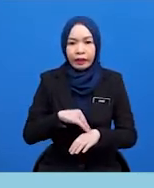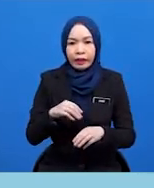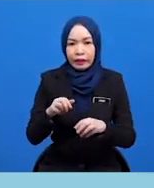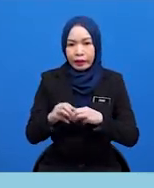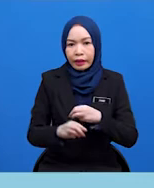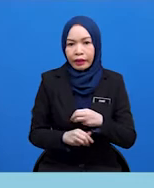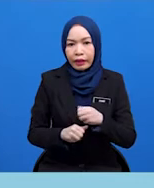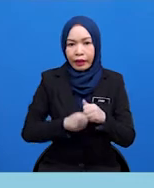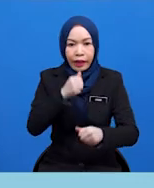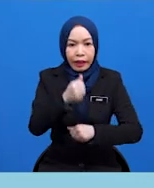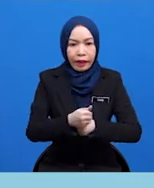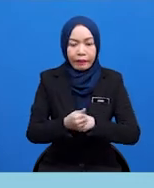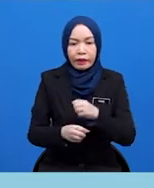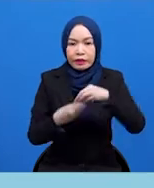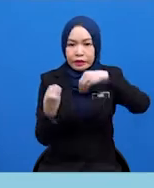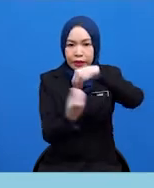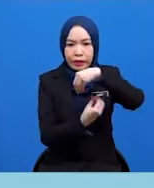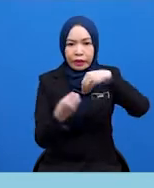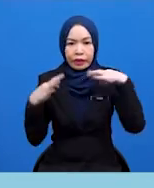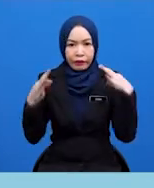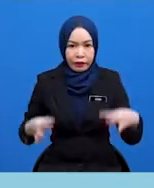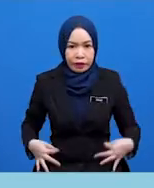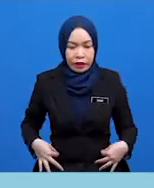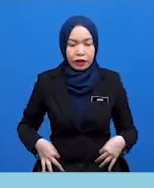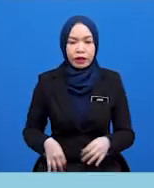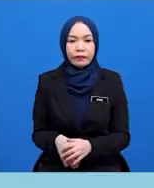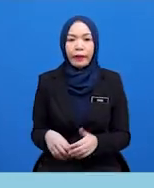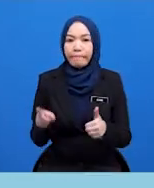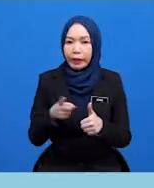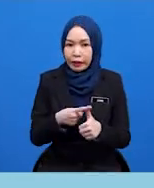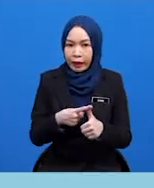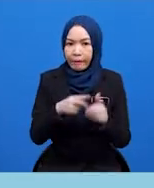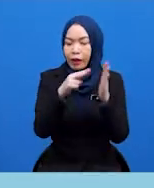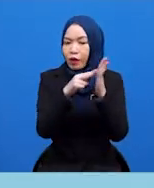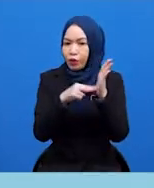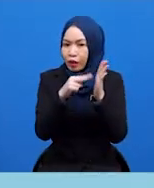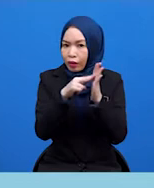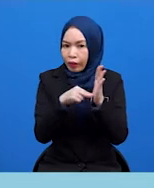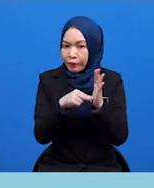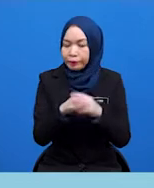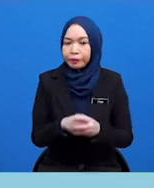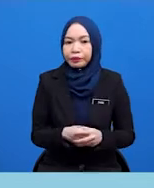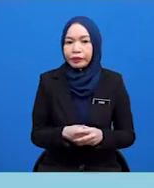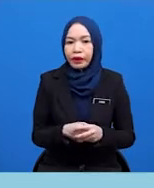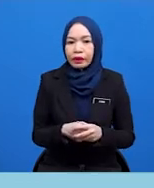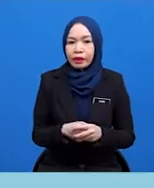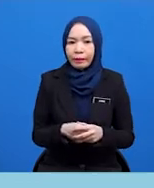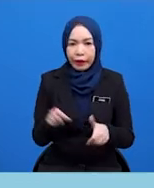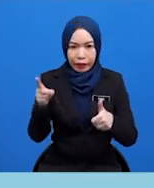Pertama, langkah perundangan. Antara langkah-langkah perundangan yang dijalankan ialah